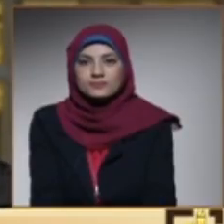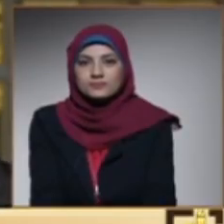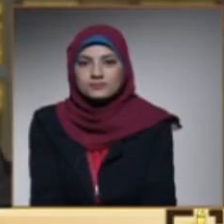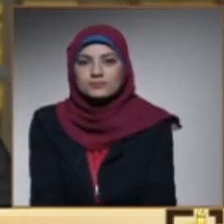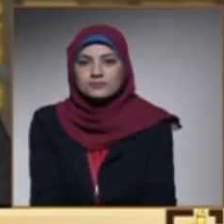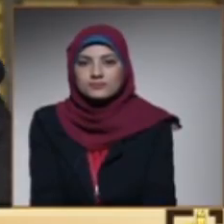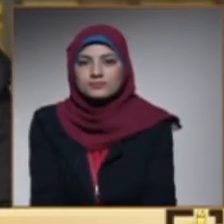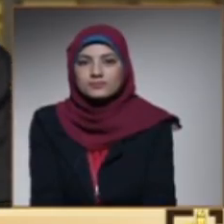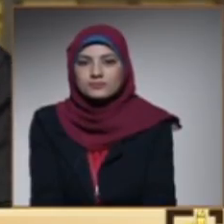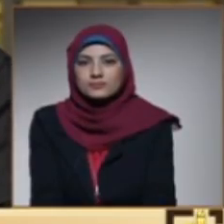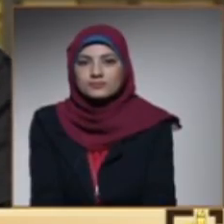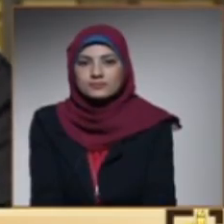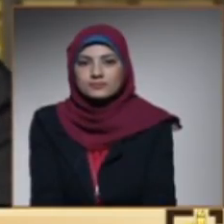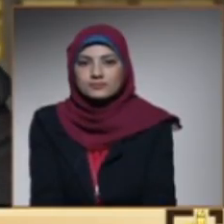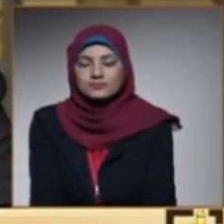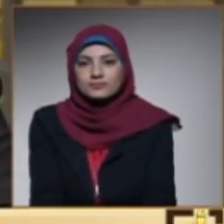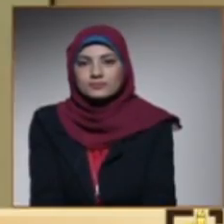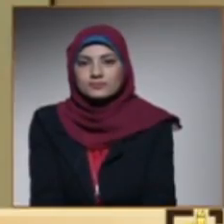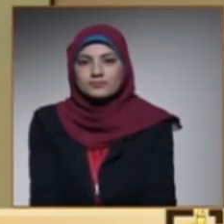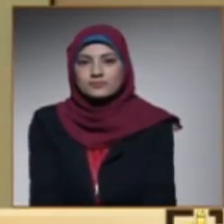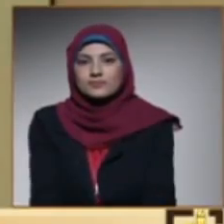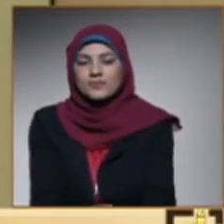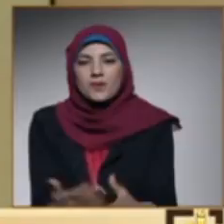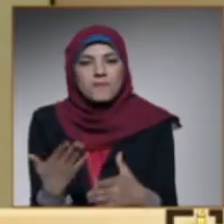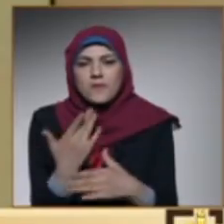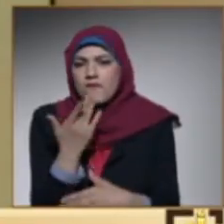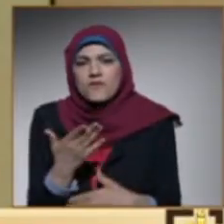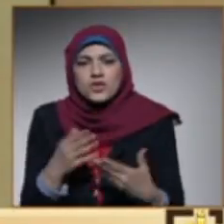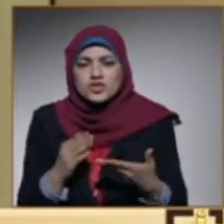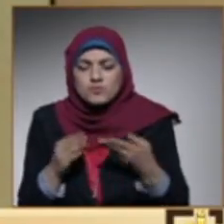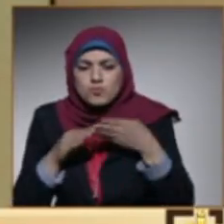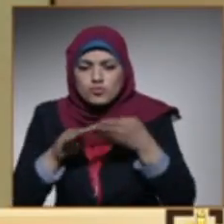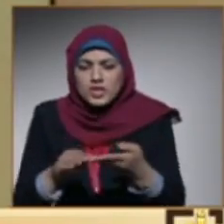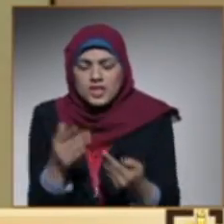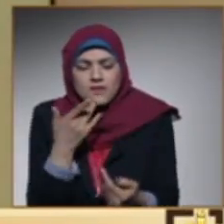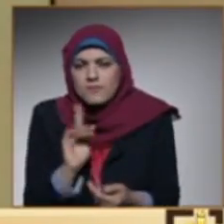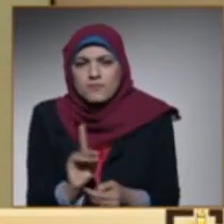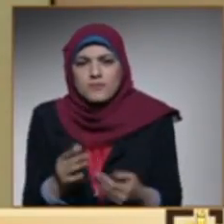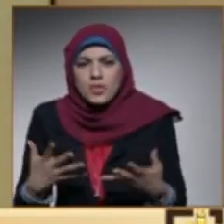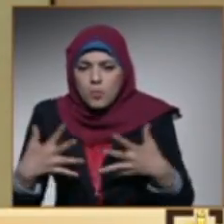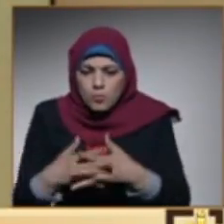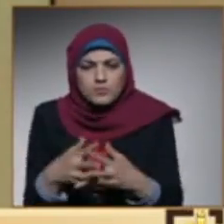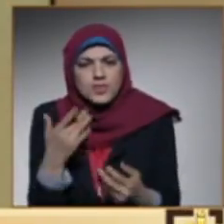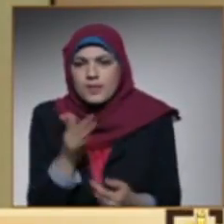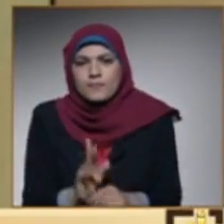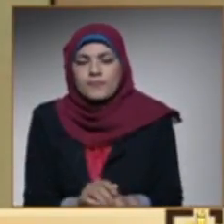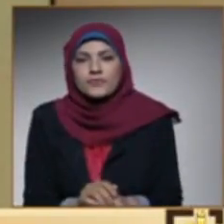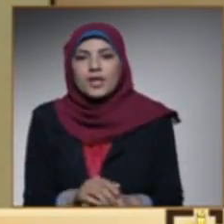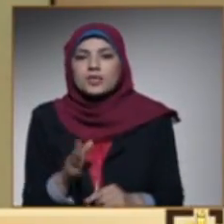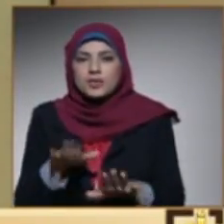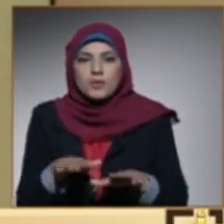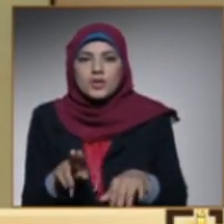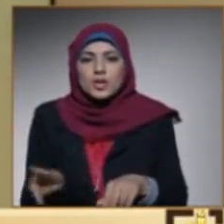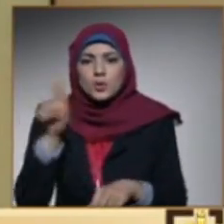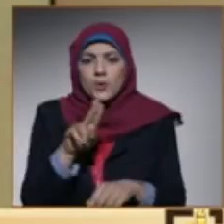وبعد كده بيموت يعني الموضوع. ما فيش تعاون يعني. طيب خليني برضو اسال ايهاب سؤال.